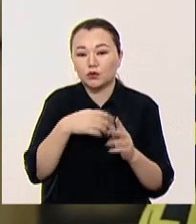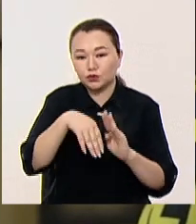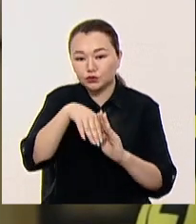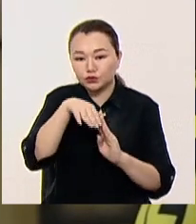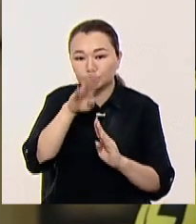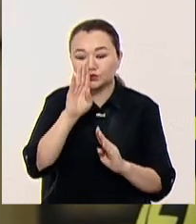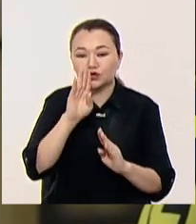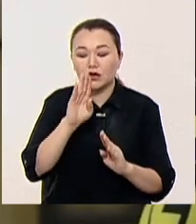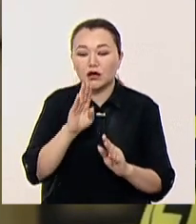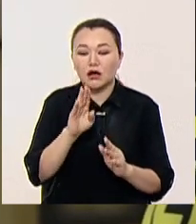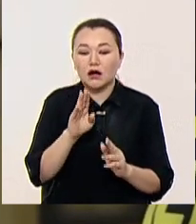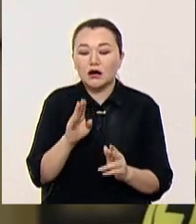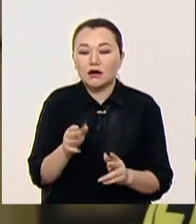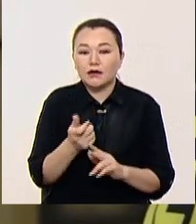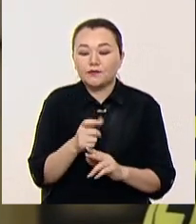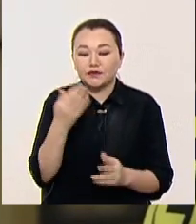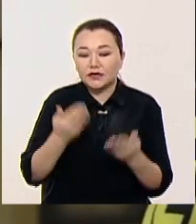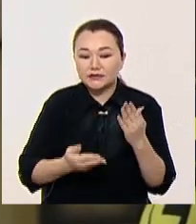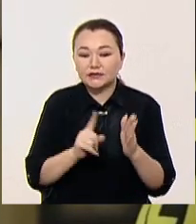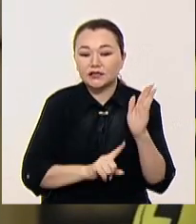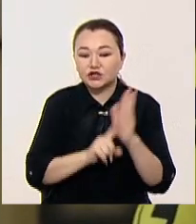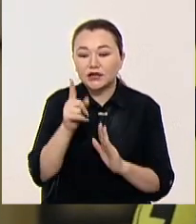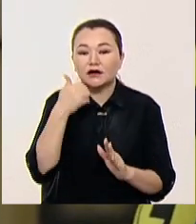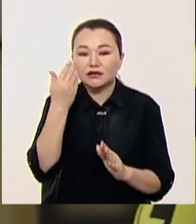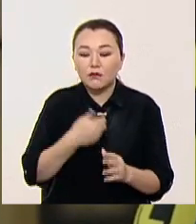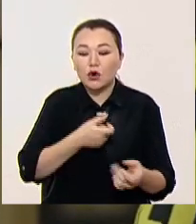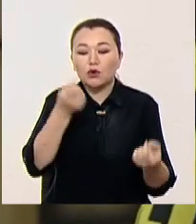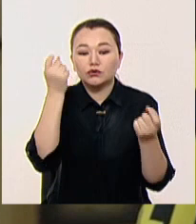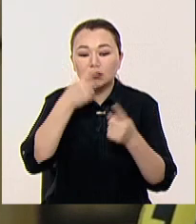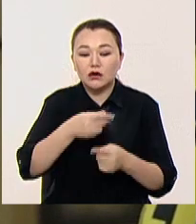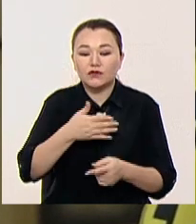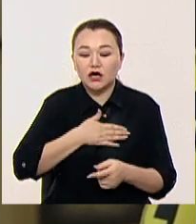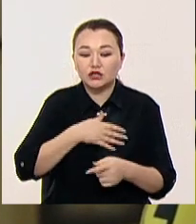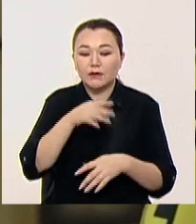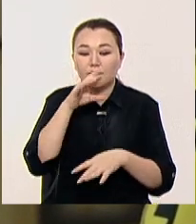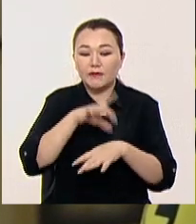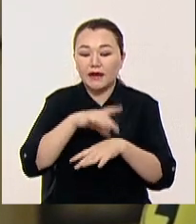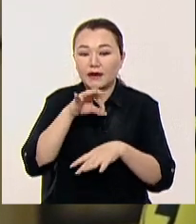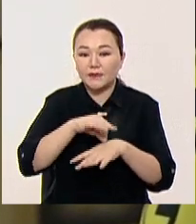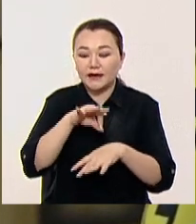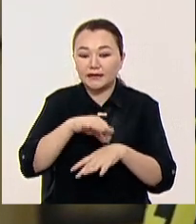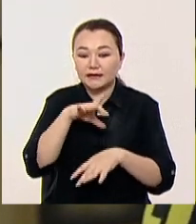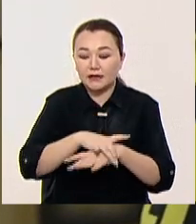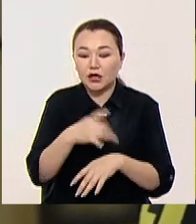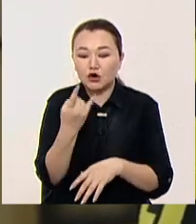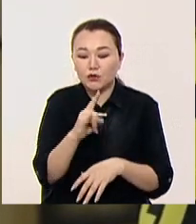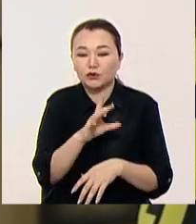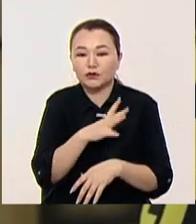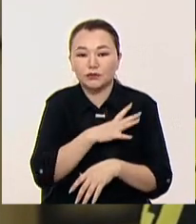динамика. Если изначально, когда мы только узнали о нашем диагнозе, то ребенок был